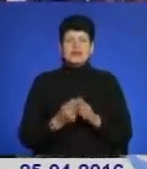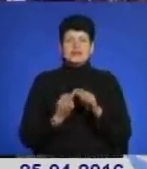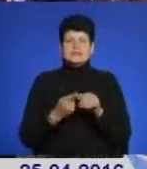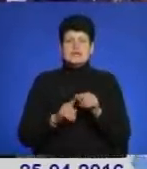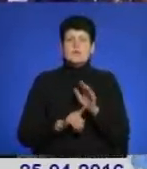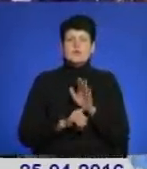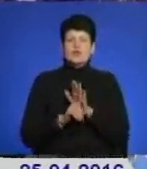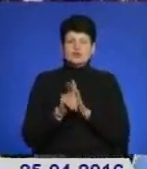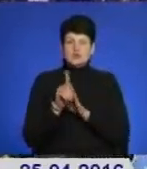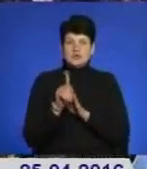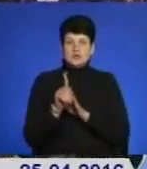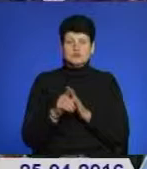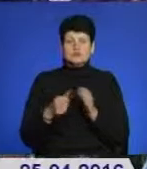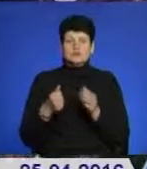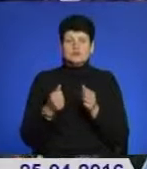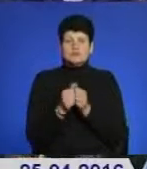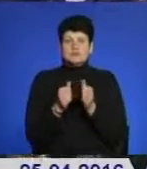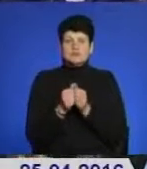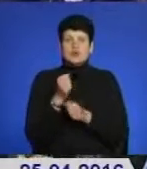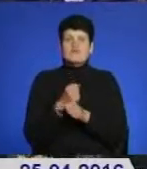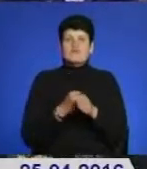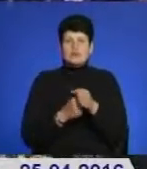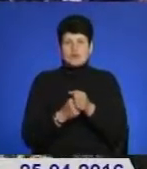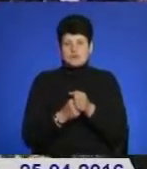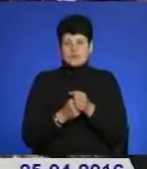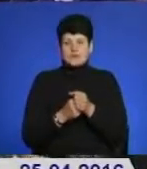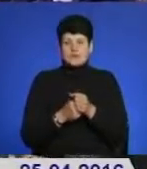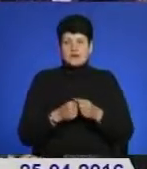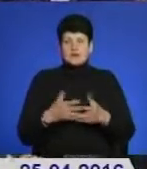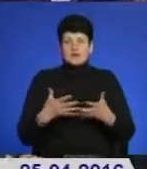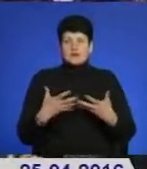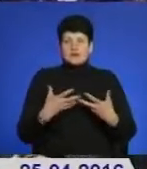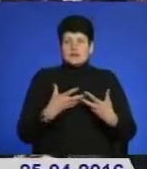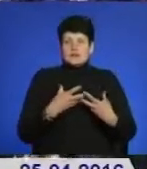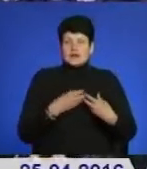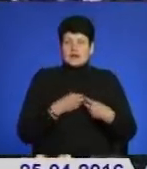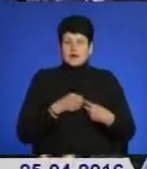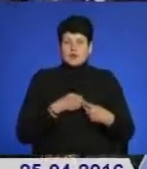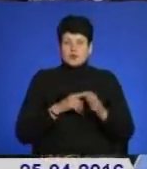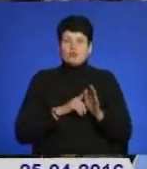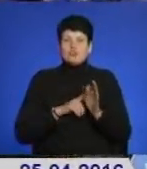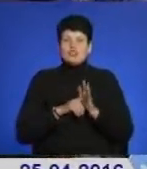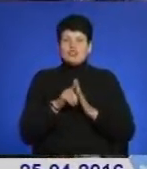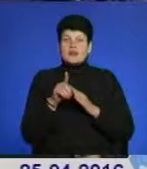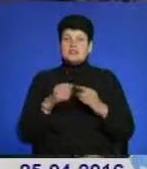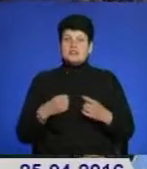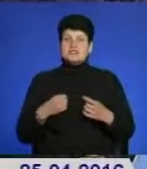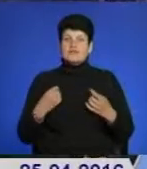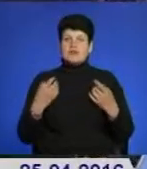початок вже майже до Великодня, і надихає, що вже починається свята.